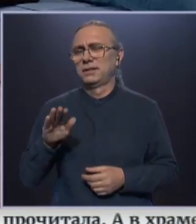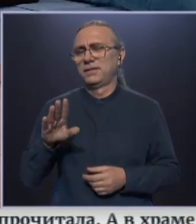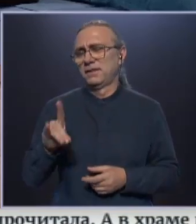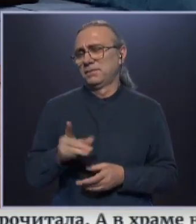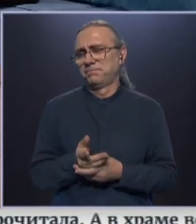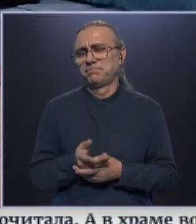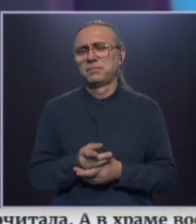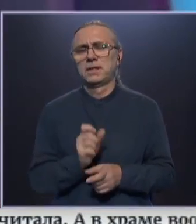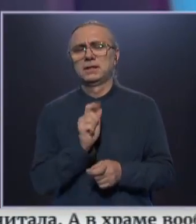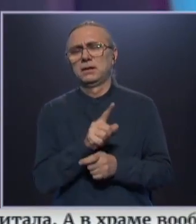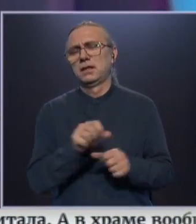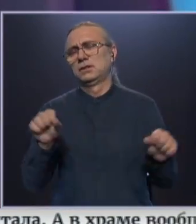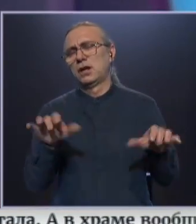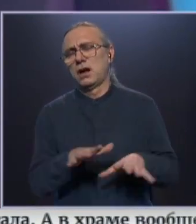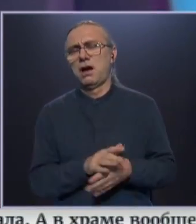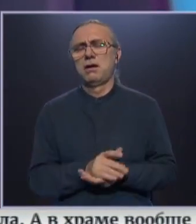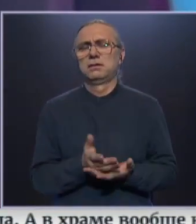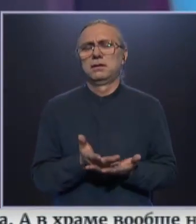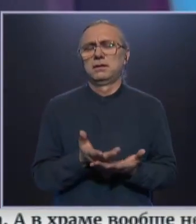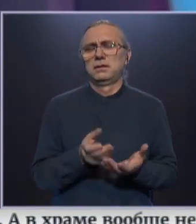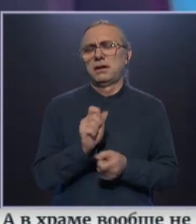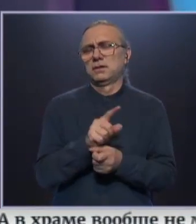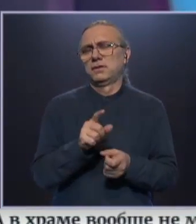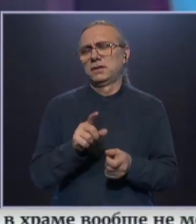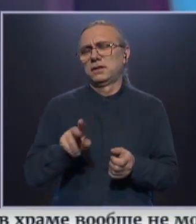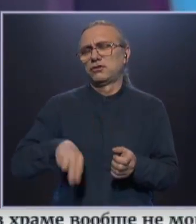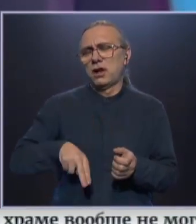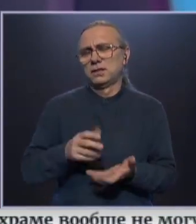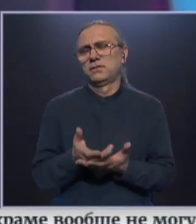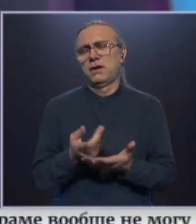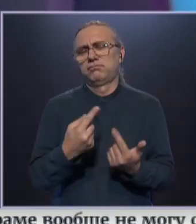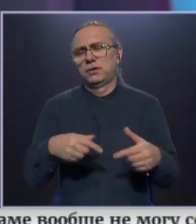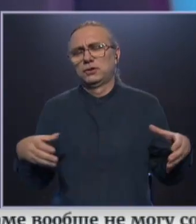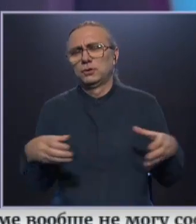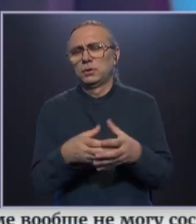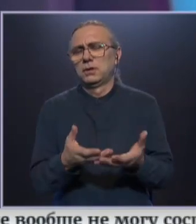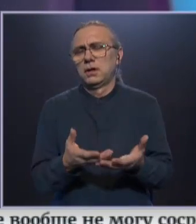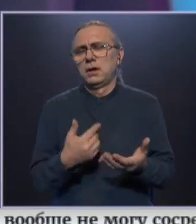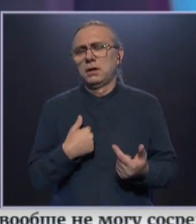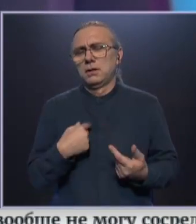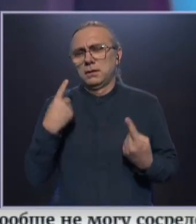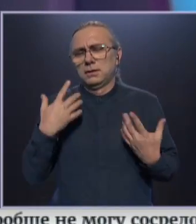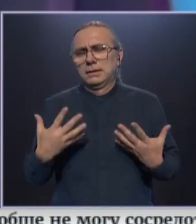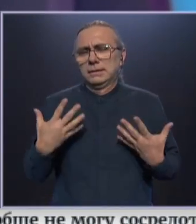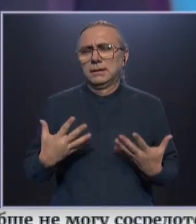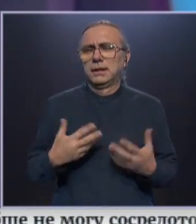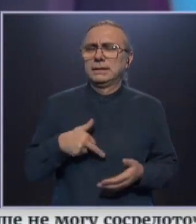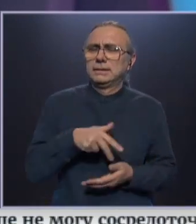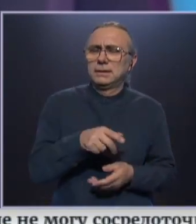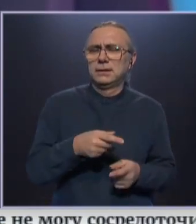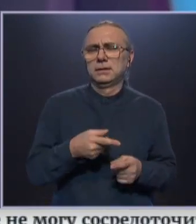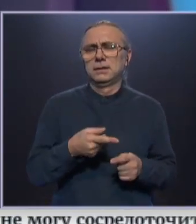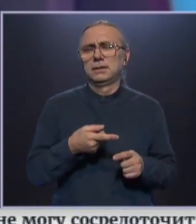И они не понимают, идти им на такие мероприятия или нет. То есть что-то внутри мешает, потому что